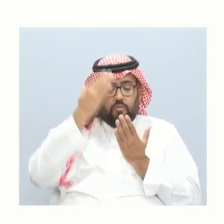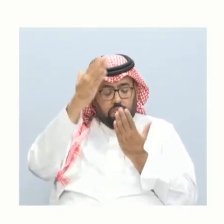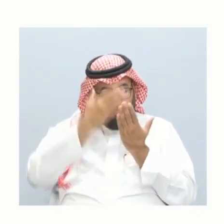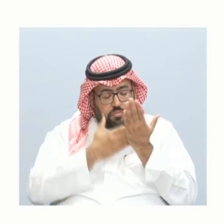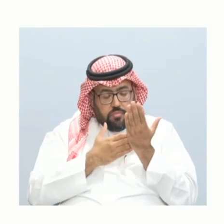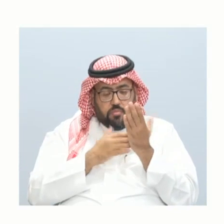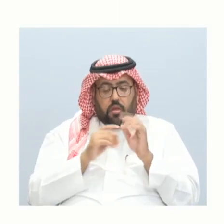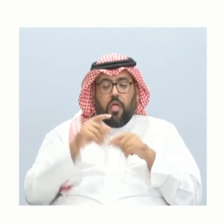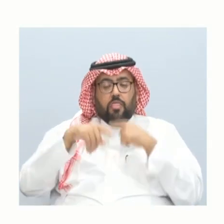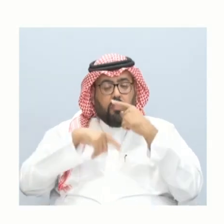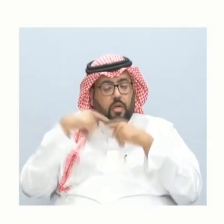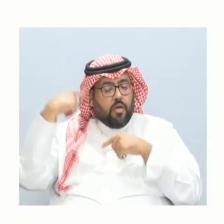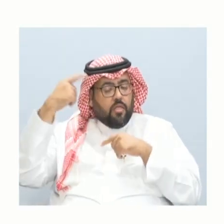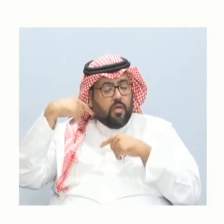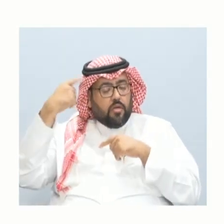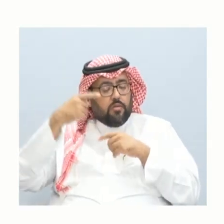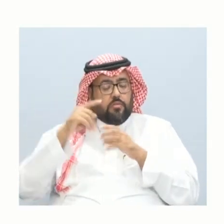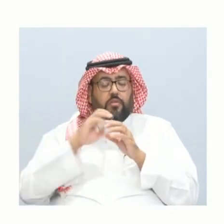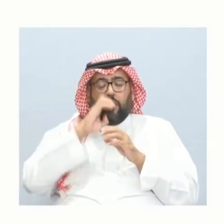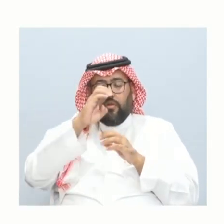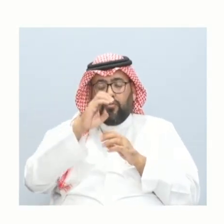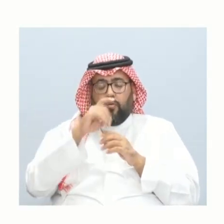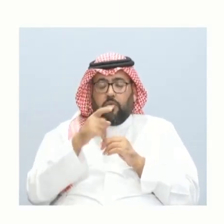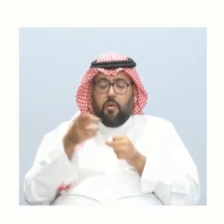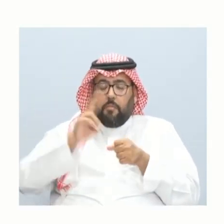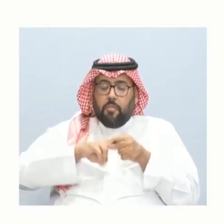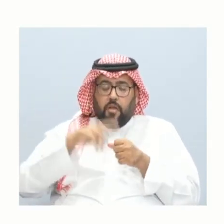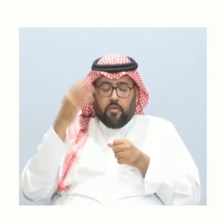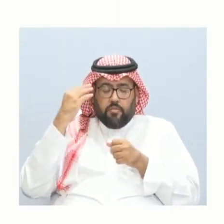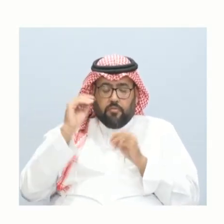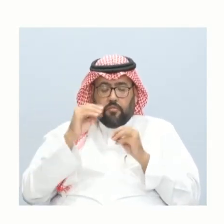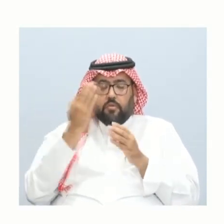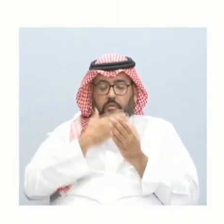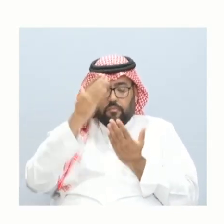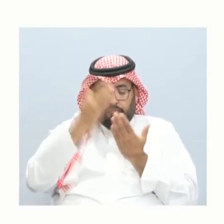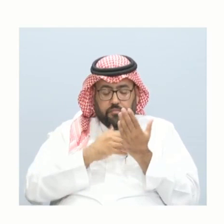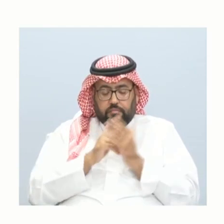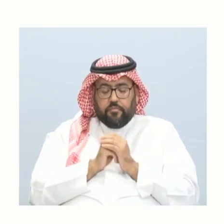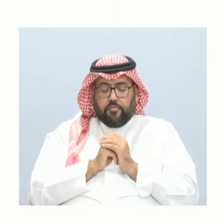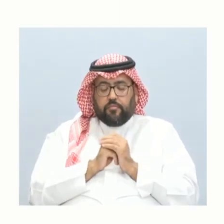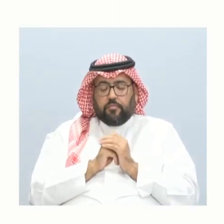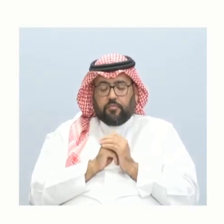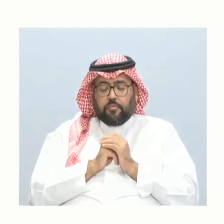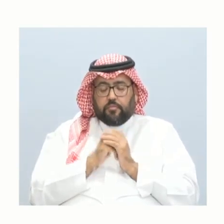النص نذكر هذه الاجابه مرت معنا في قراءه النص